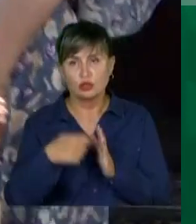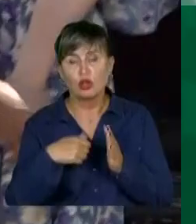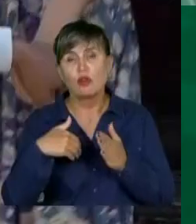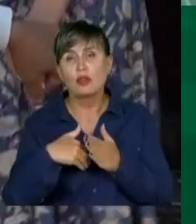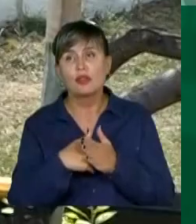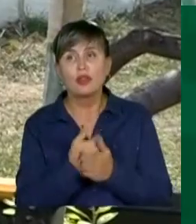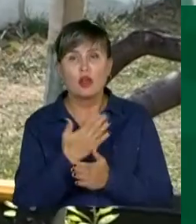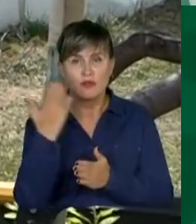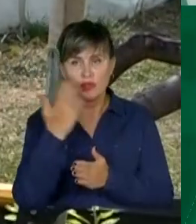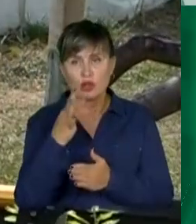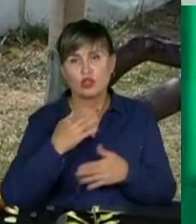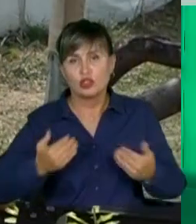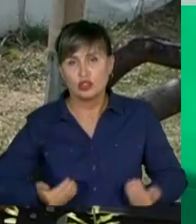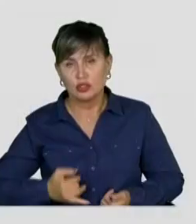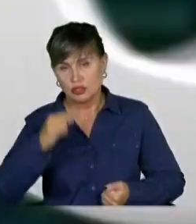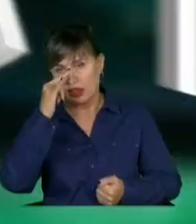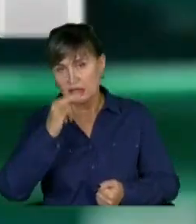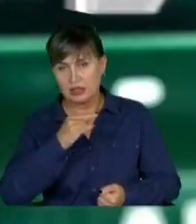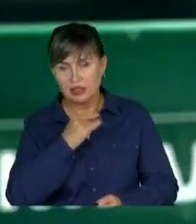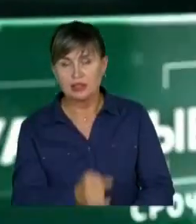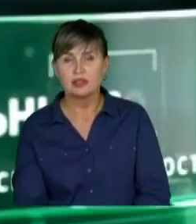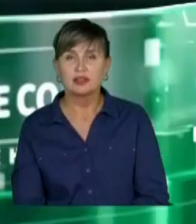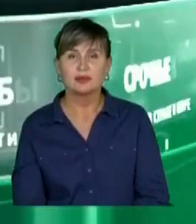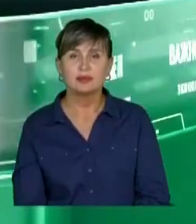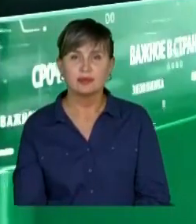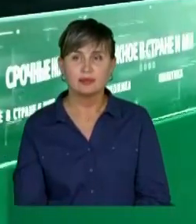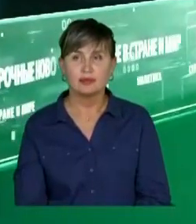сериала о жизни в казахской глубинке.